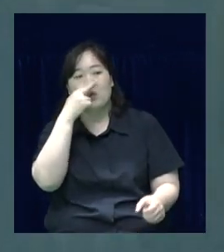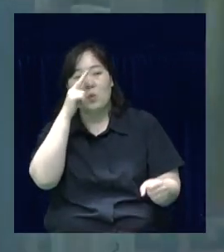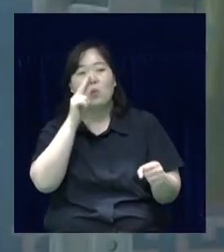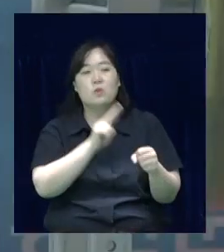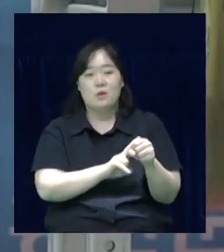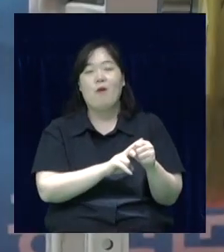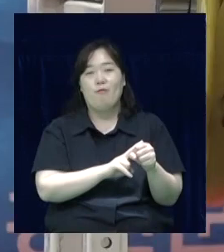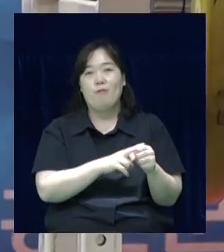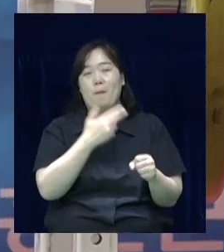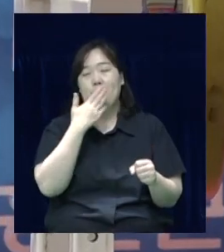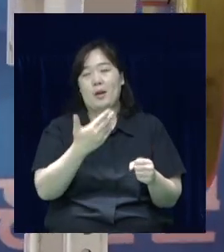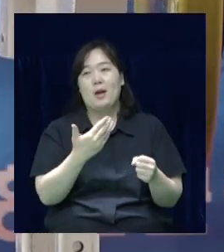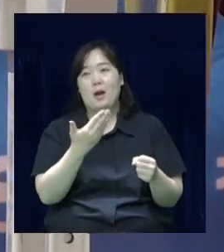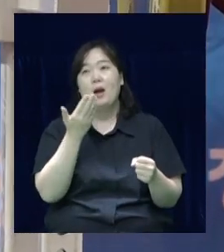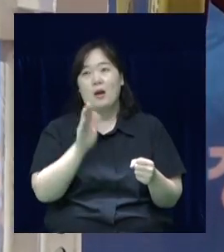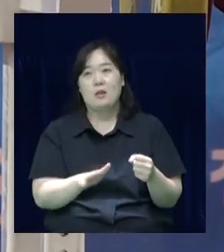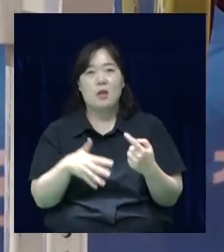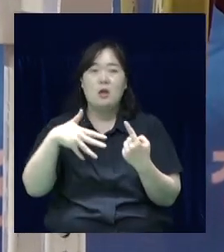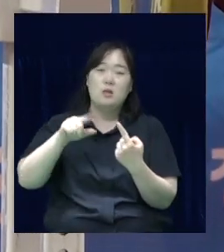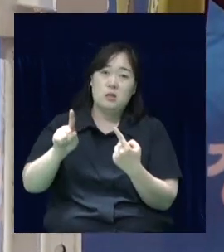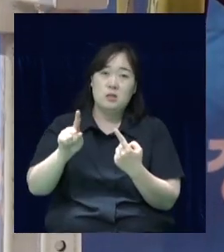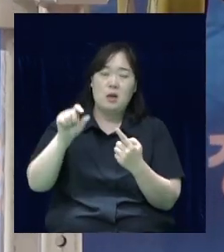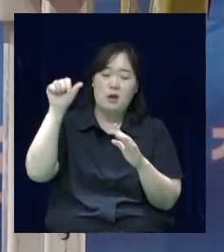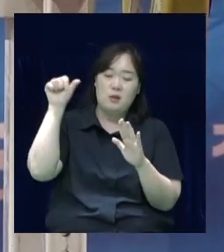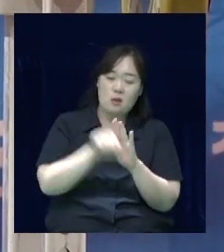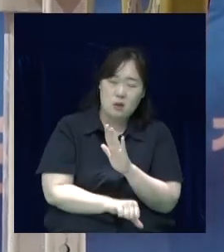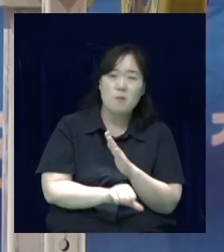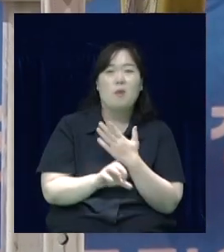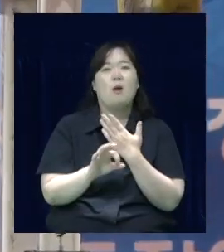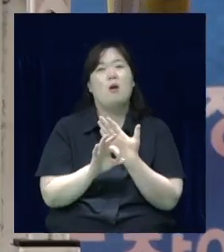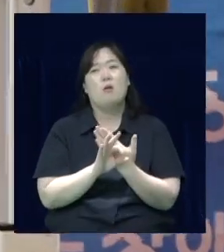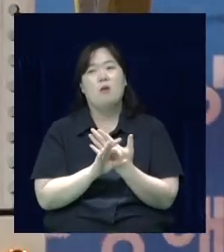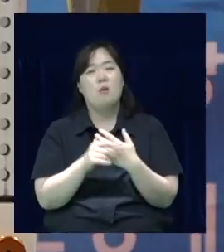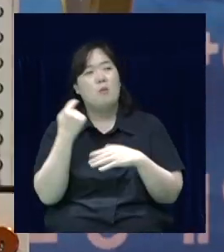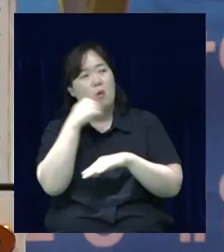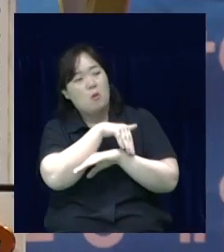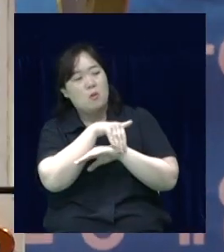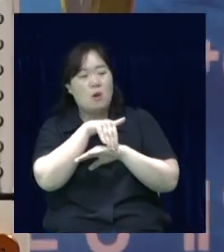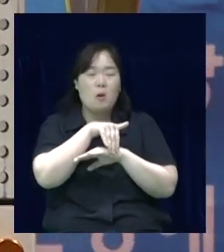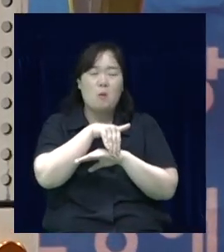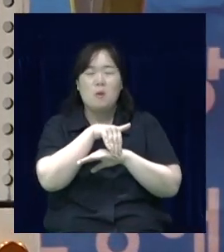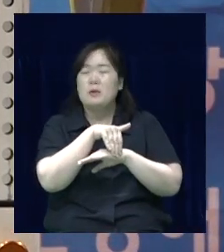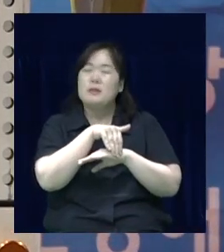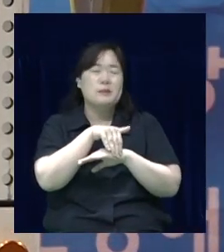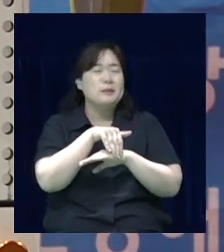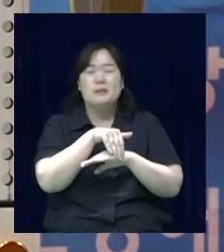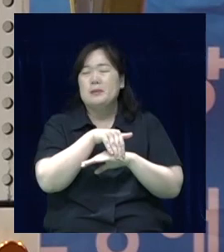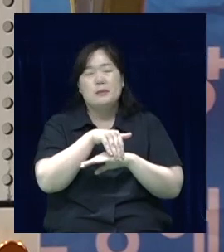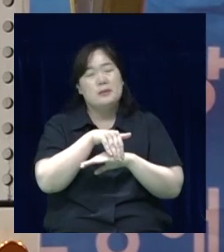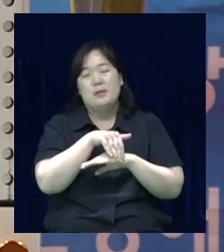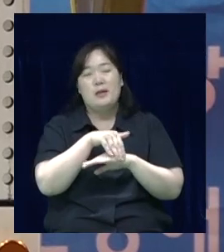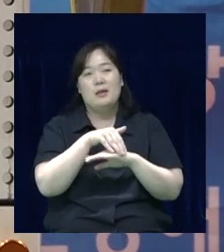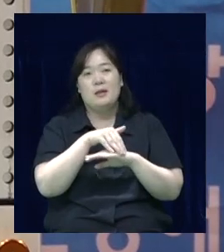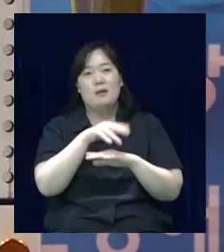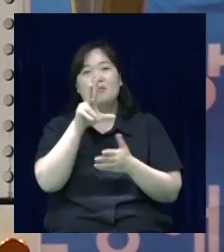있는데 1차에서 기록을 하지 못하면 어때 전략을 펴기가 굉장히 어려워지죠. 그렇군요.